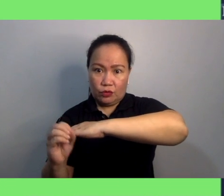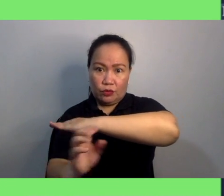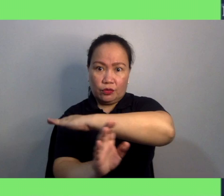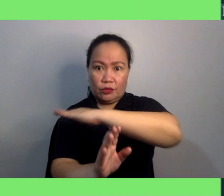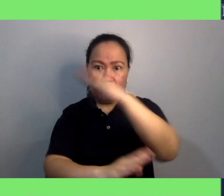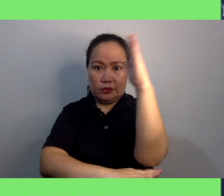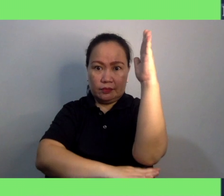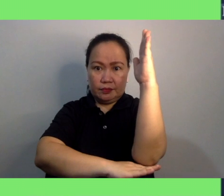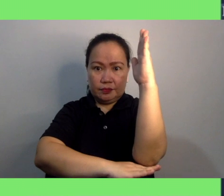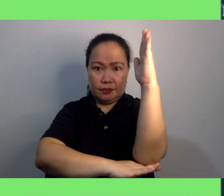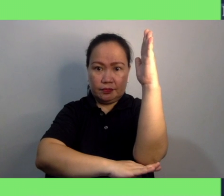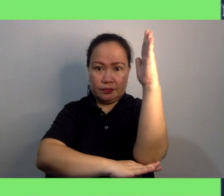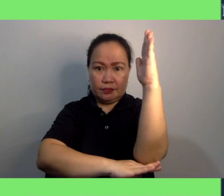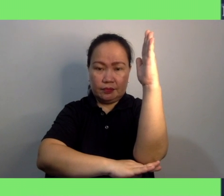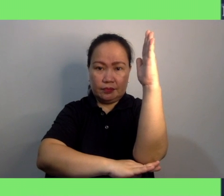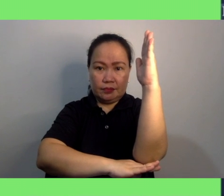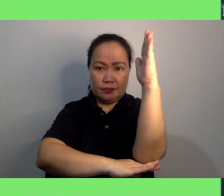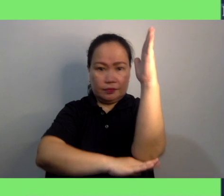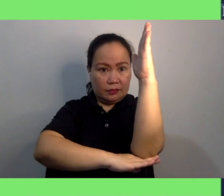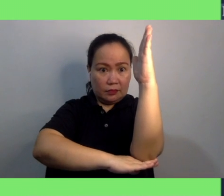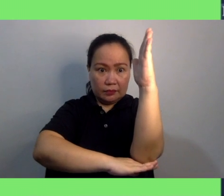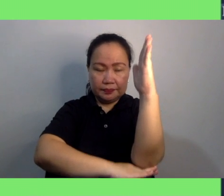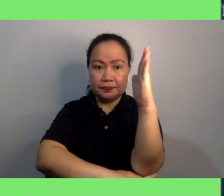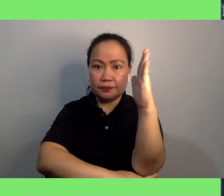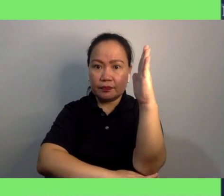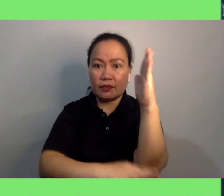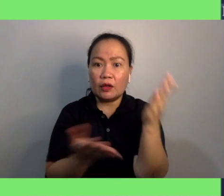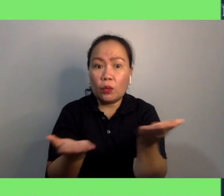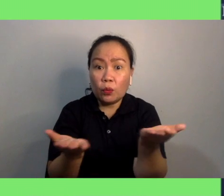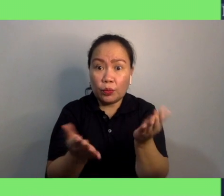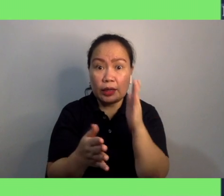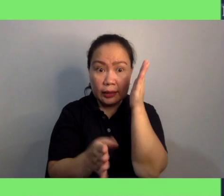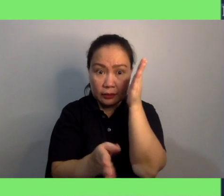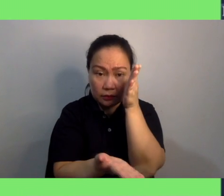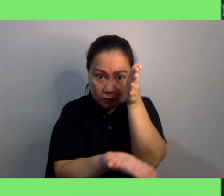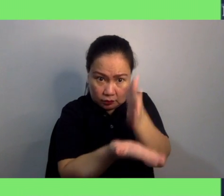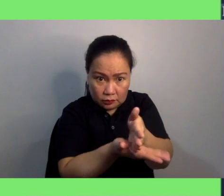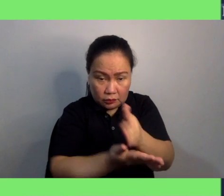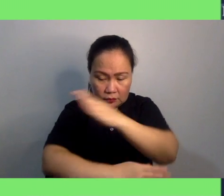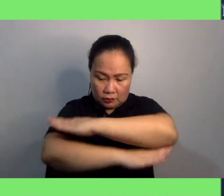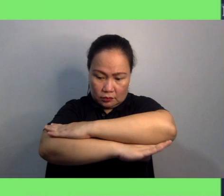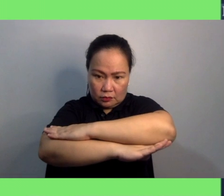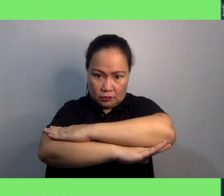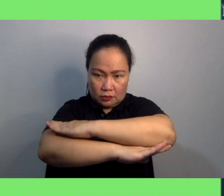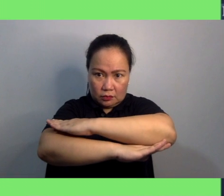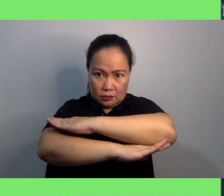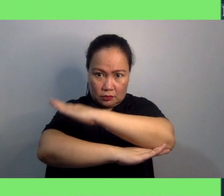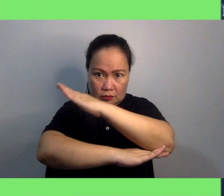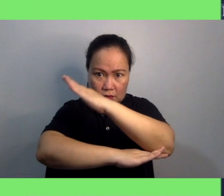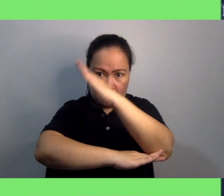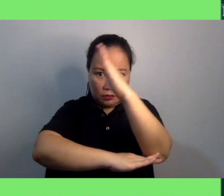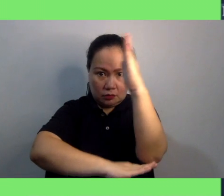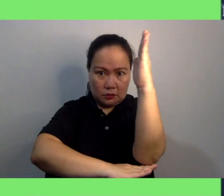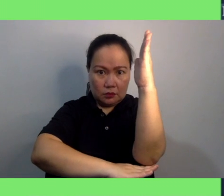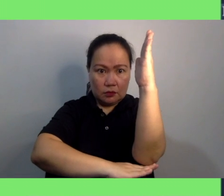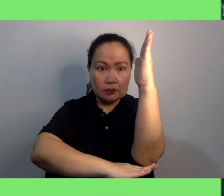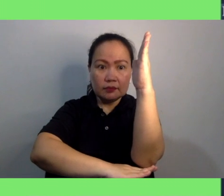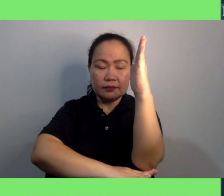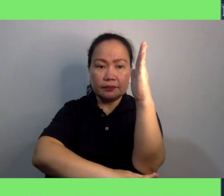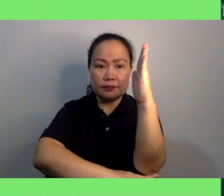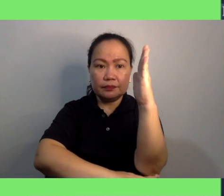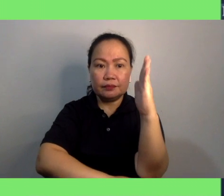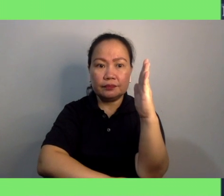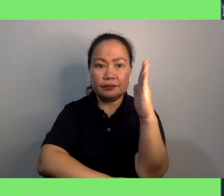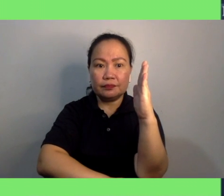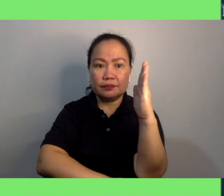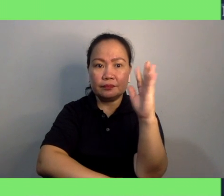Okay? So, tingnan natin kung saan yung terminal side, kung saan natapos yung ikot ng angle, yung rotation ng angle mo.